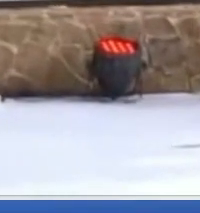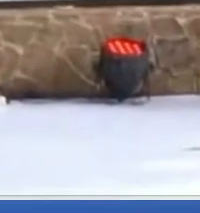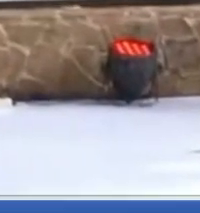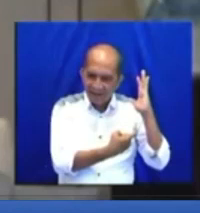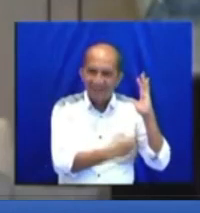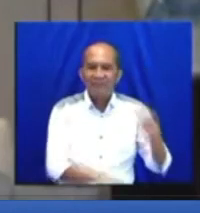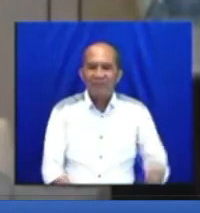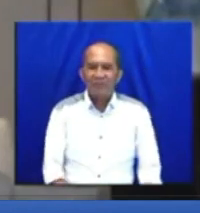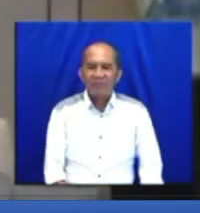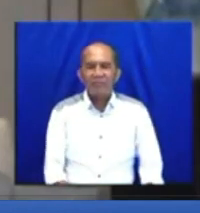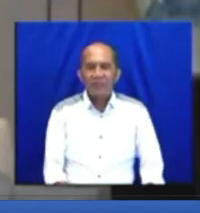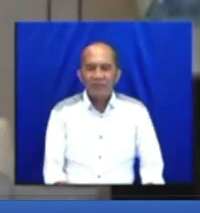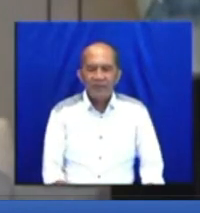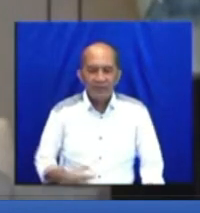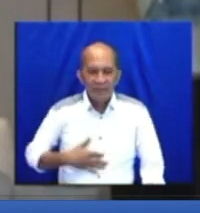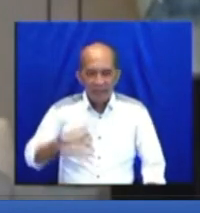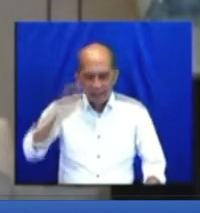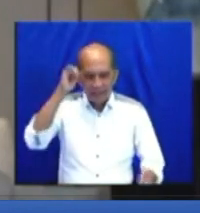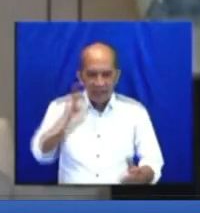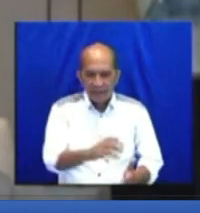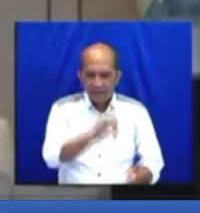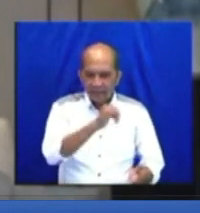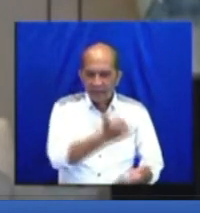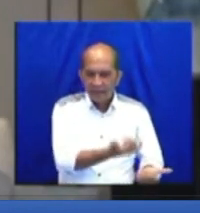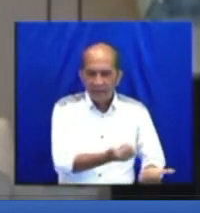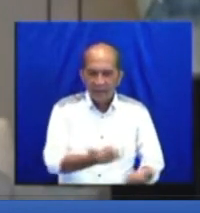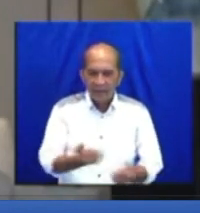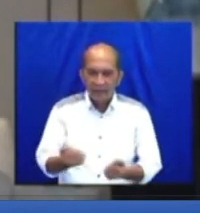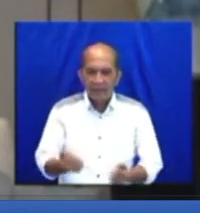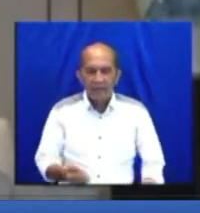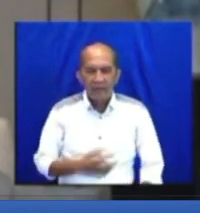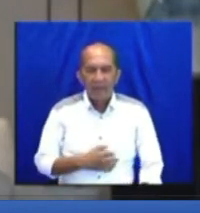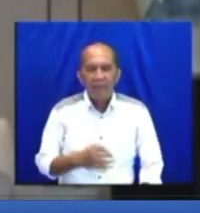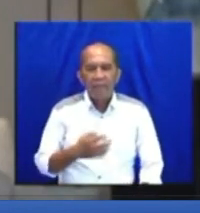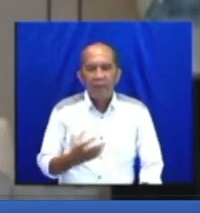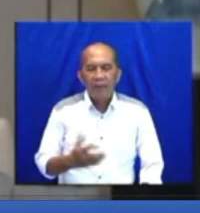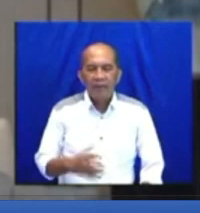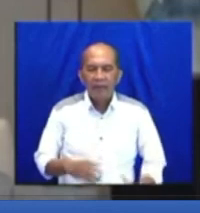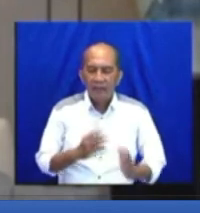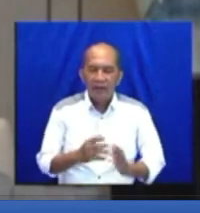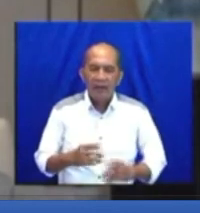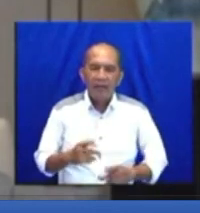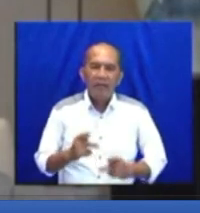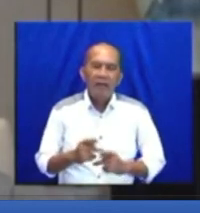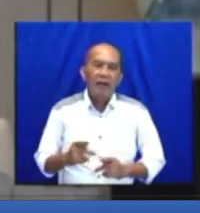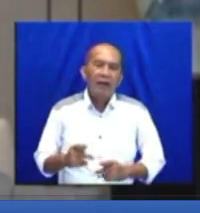Saya yakin ada begitu banyak permata karya pelaku usaha di